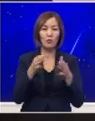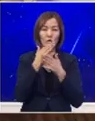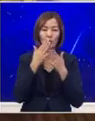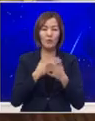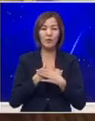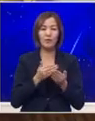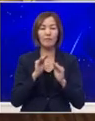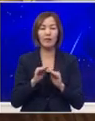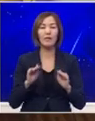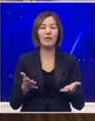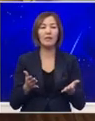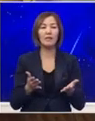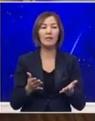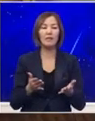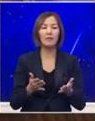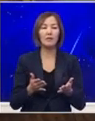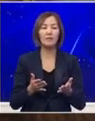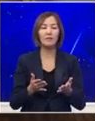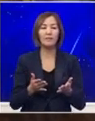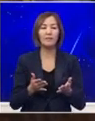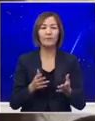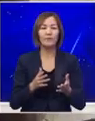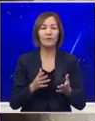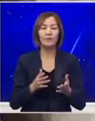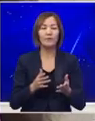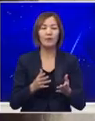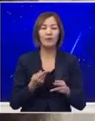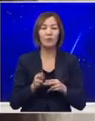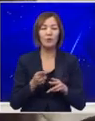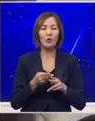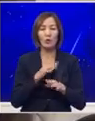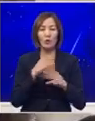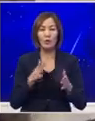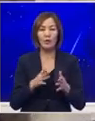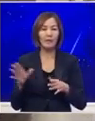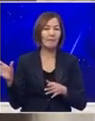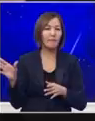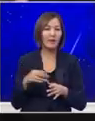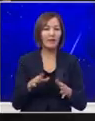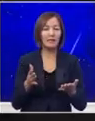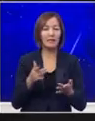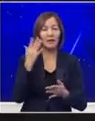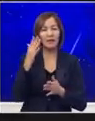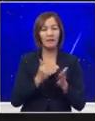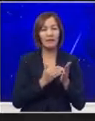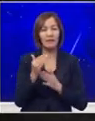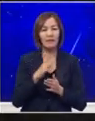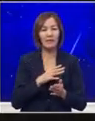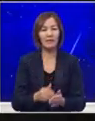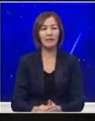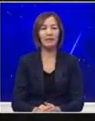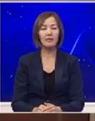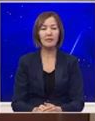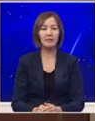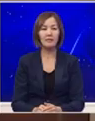асын жерге қойып, өрге салса өршеленіп тұрған өрендер де аз емес. Шеттерінен армандары асқақ.